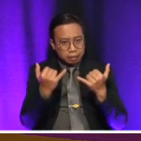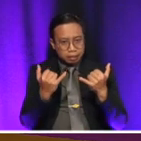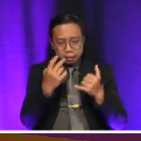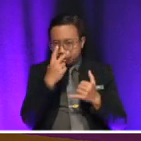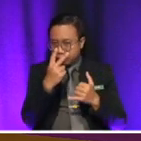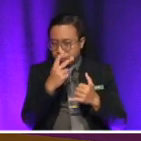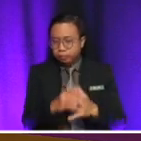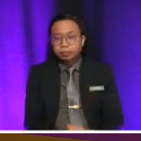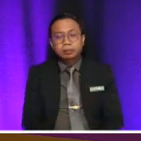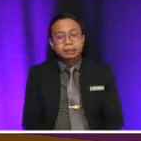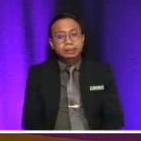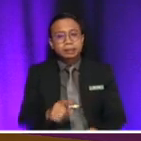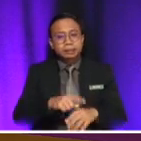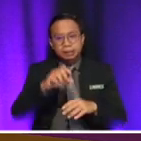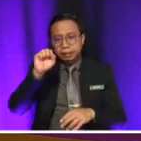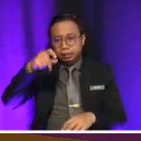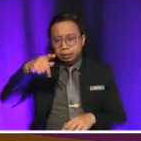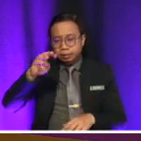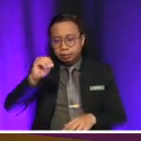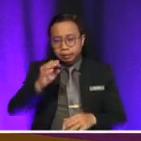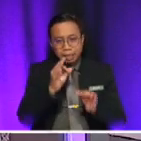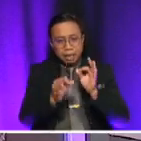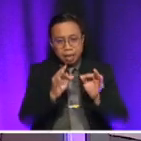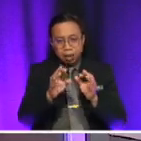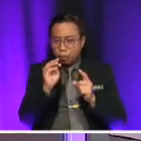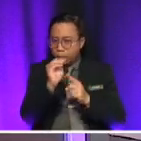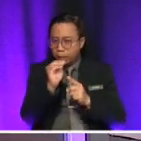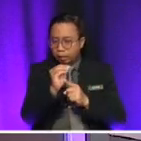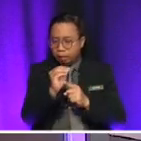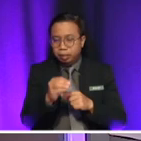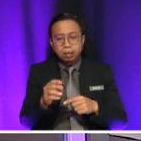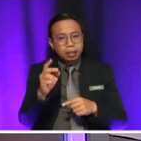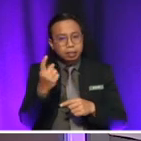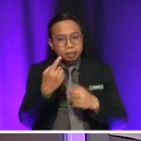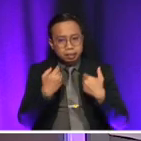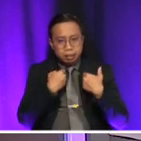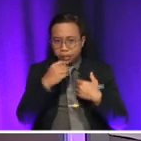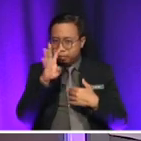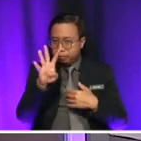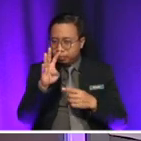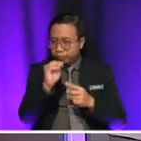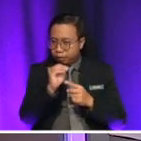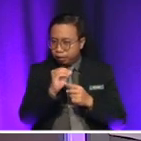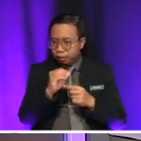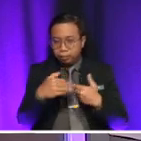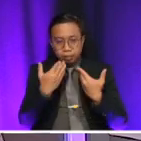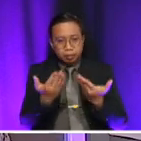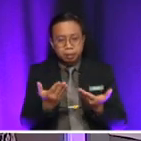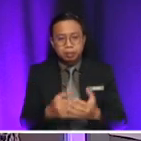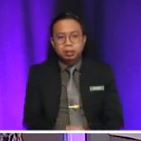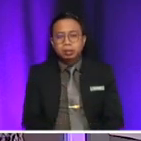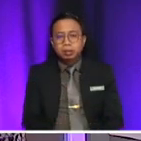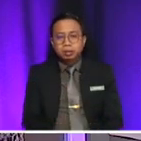kalau di peringkat SPM jika marka hadiah hanya 4 markas saja Ivan sudah